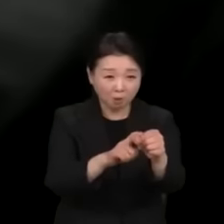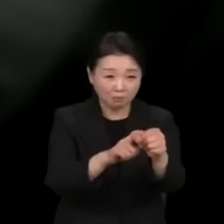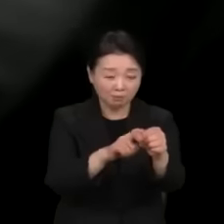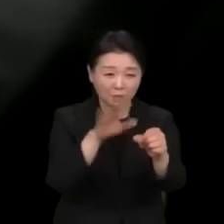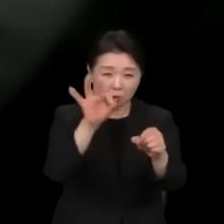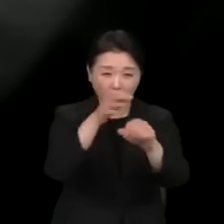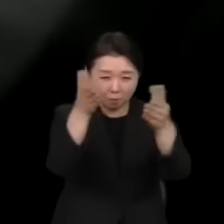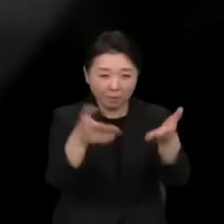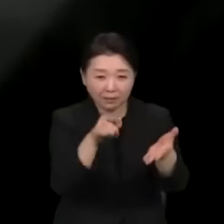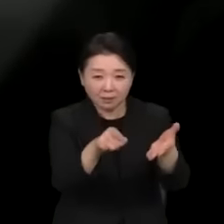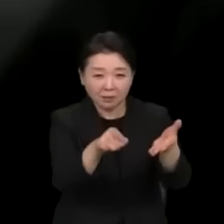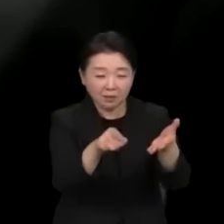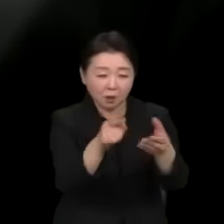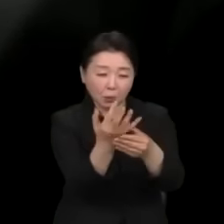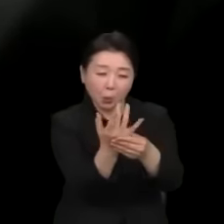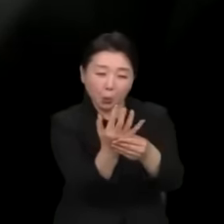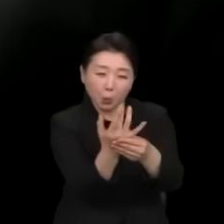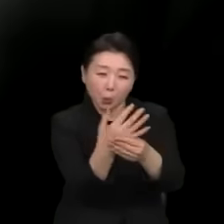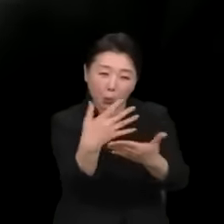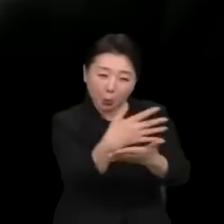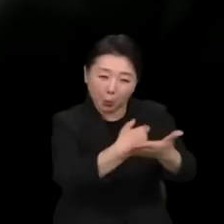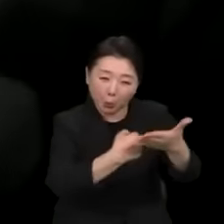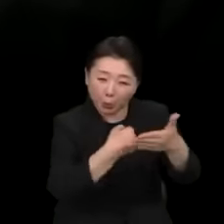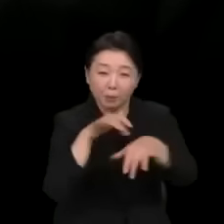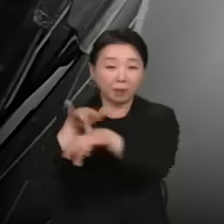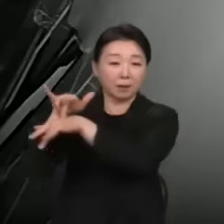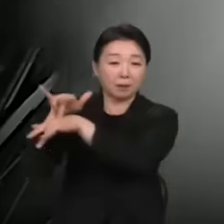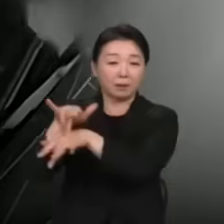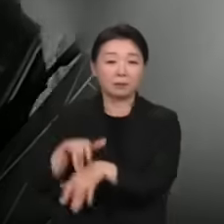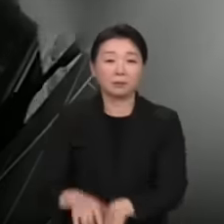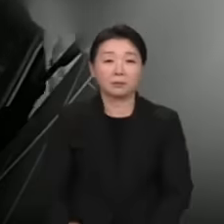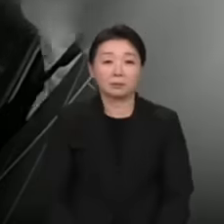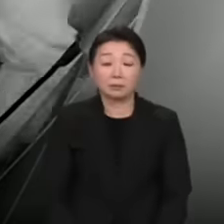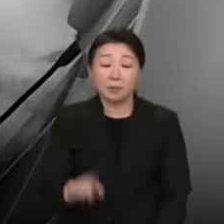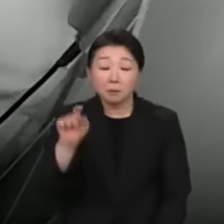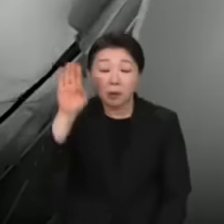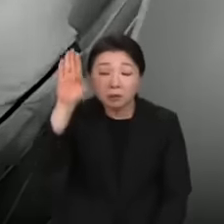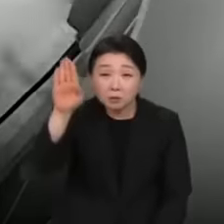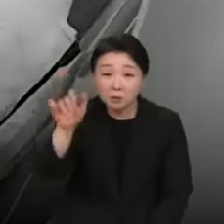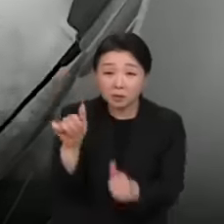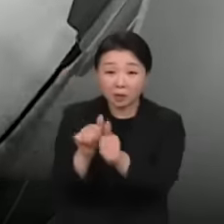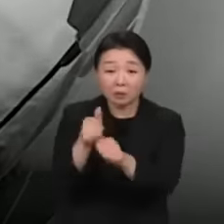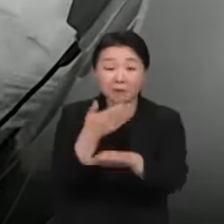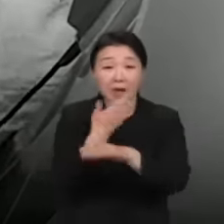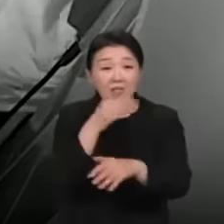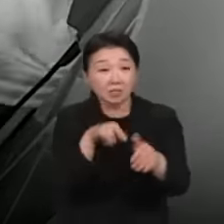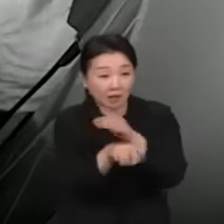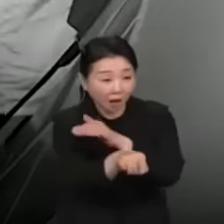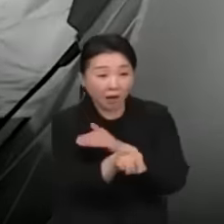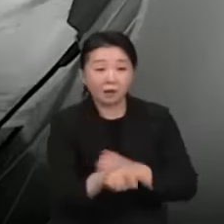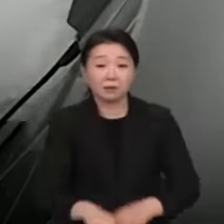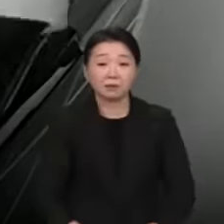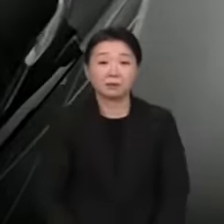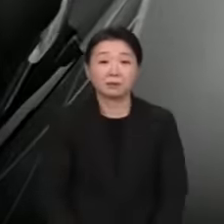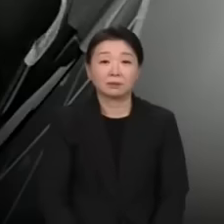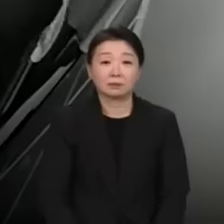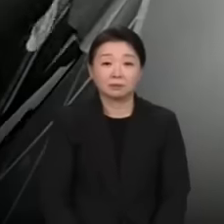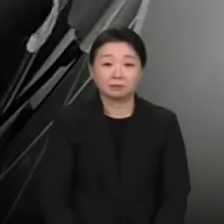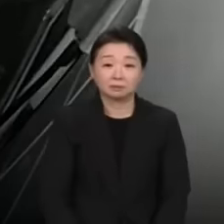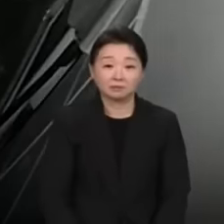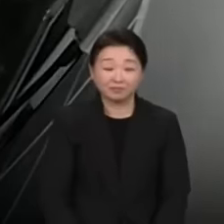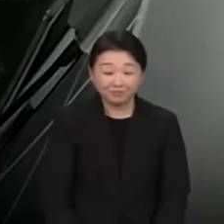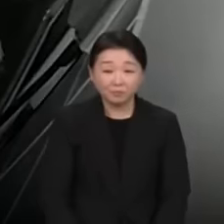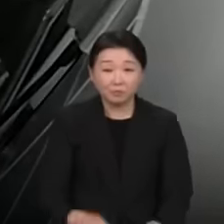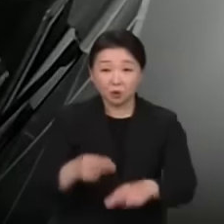돈통이었습니다. 지폐 뭉치를 꺼내 챙겨 사라졌습니다. 며칠 뒤 이 남성은 다른 식당에도 나타났습니다. 역시